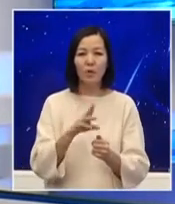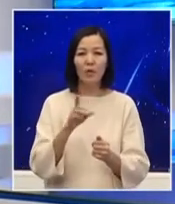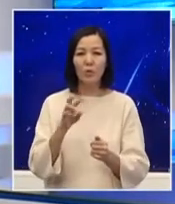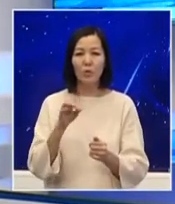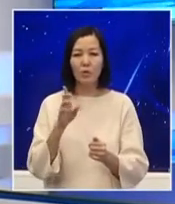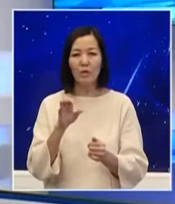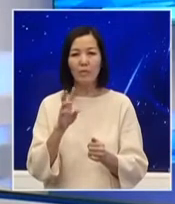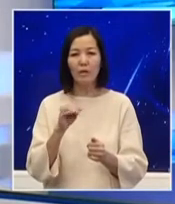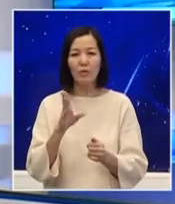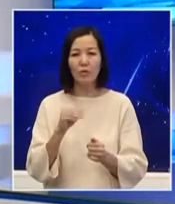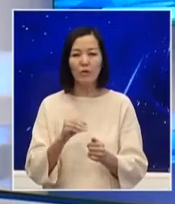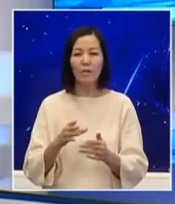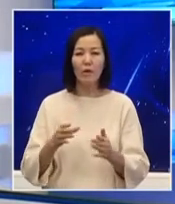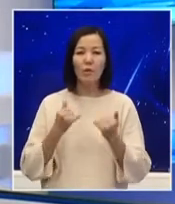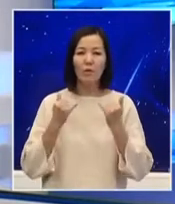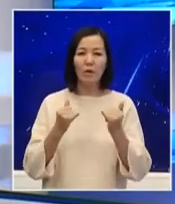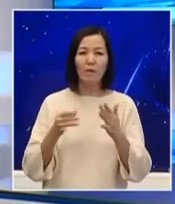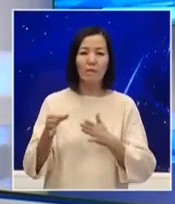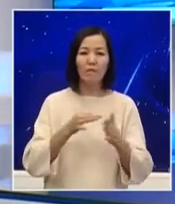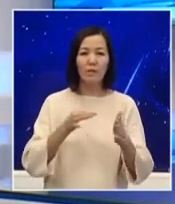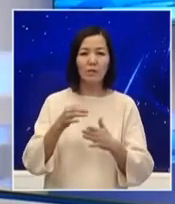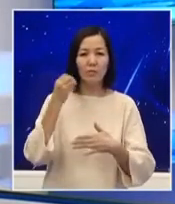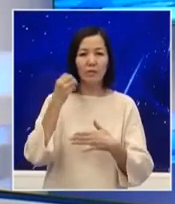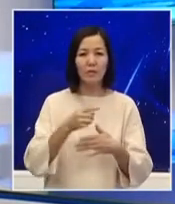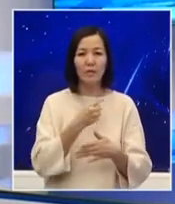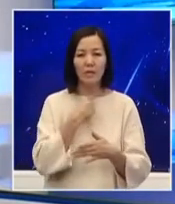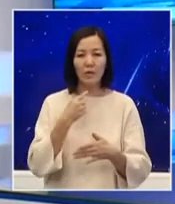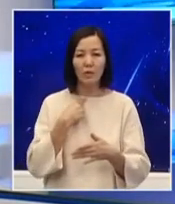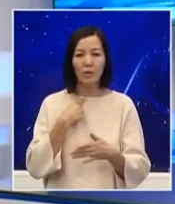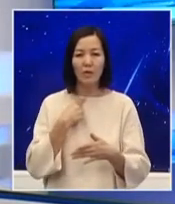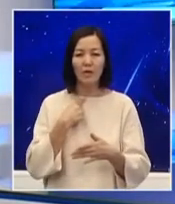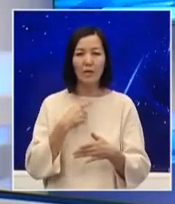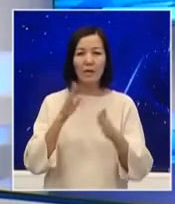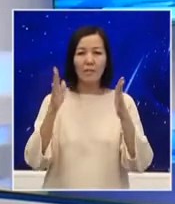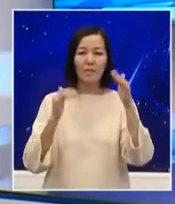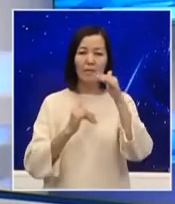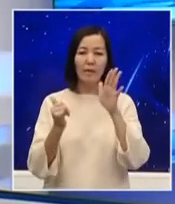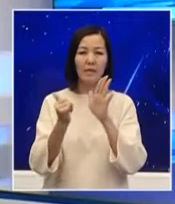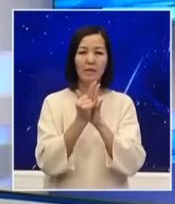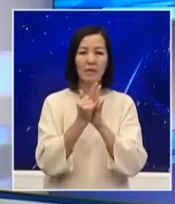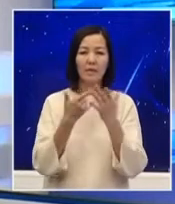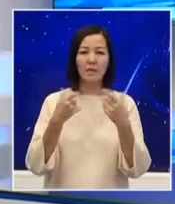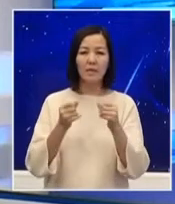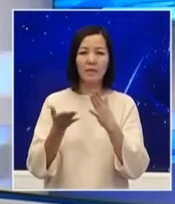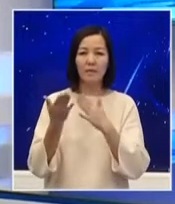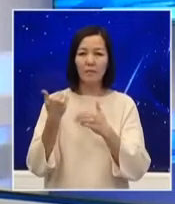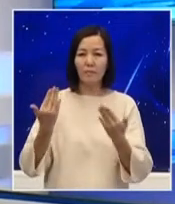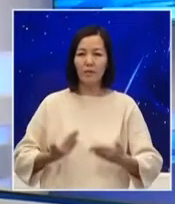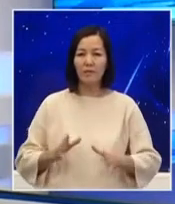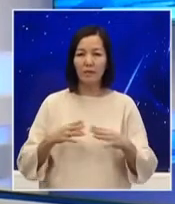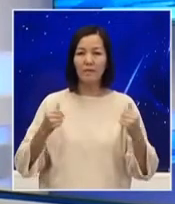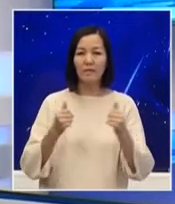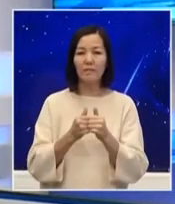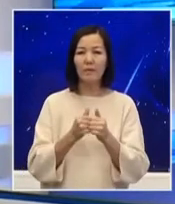Баталовых увековечили в областном центре. Мемориальную доску установили на стенах дома, где в свое время проживала семья. Глава семейства родом